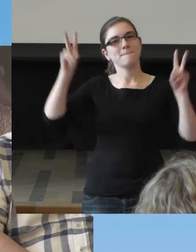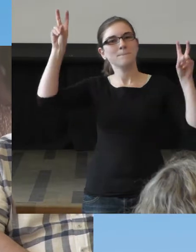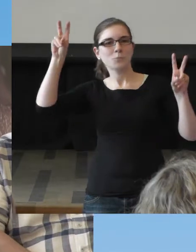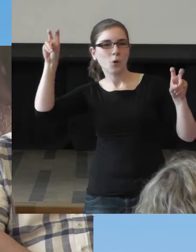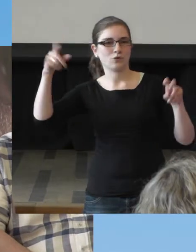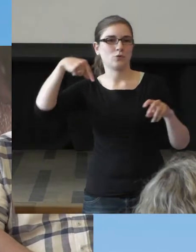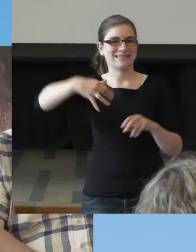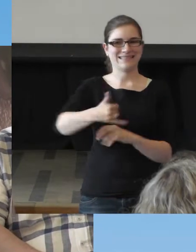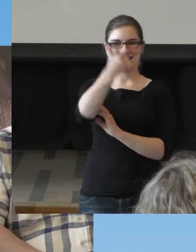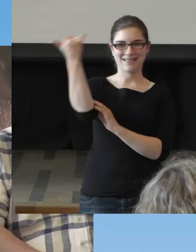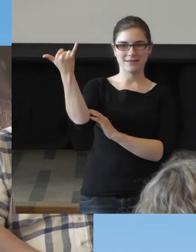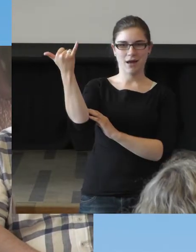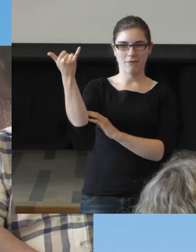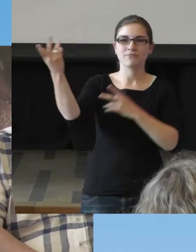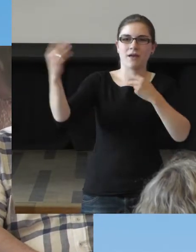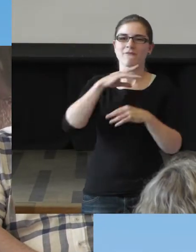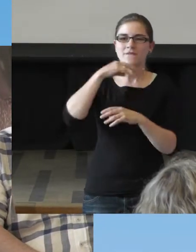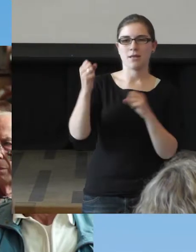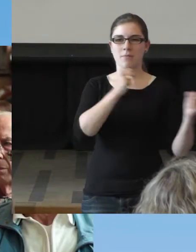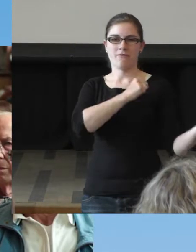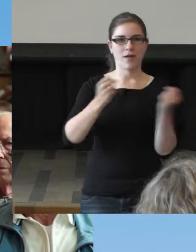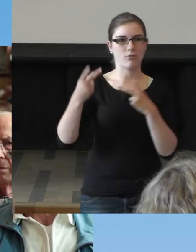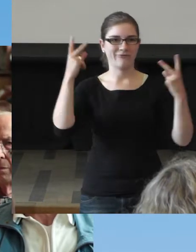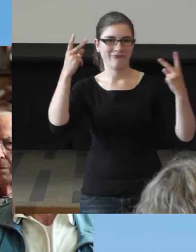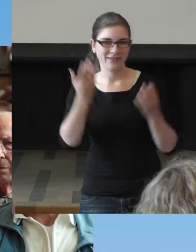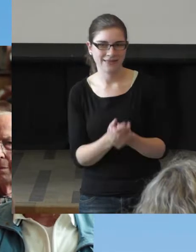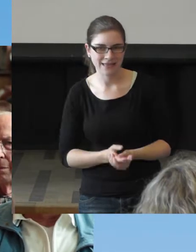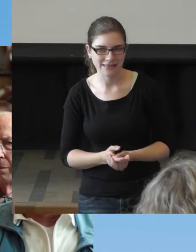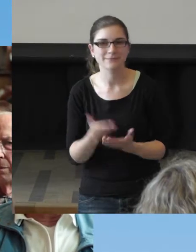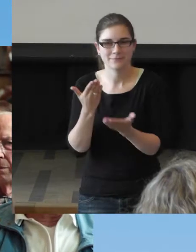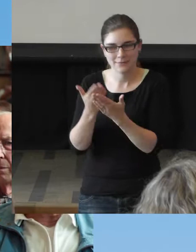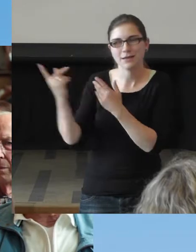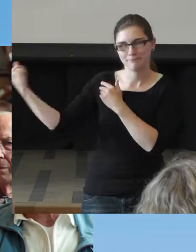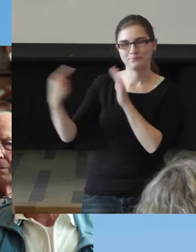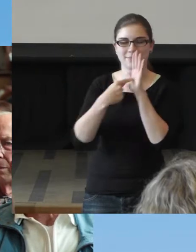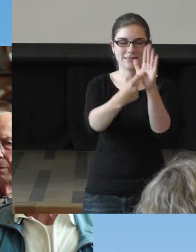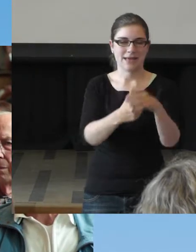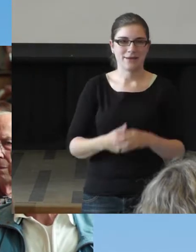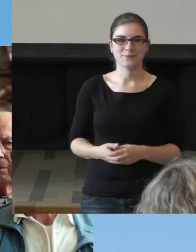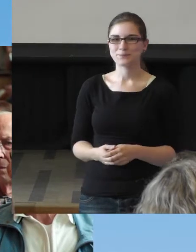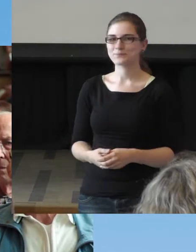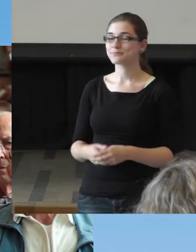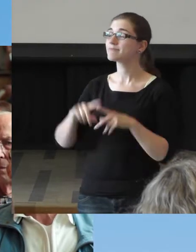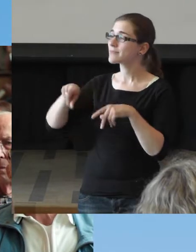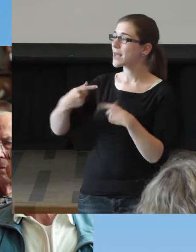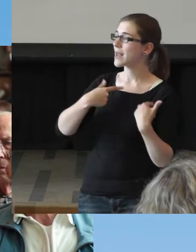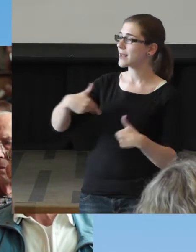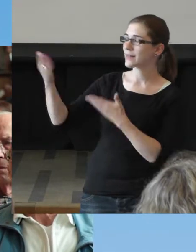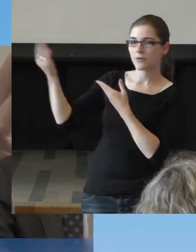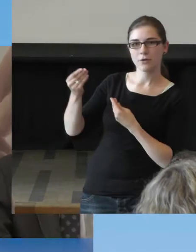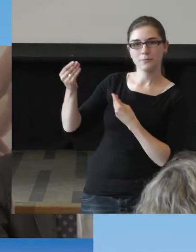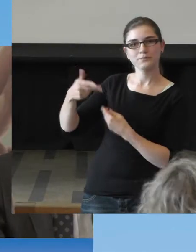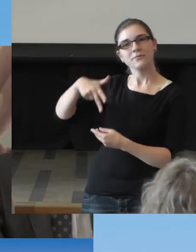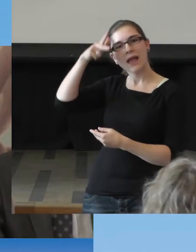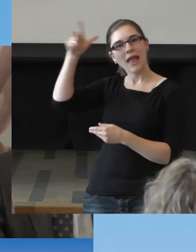haben, nämlich sich Regen bringt Segen. Dann begrüße ich recht herzlich Herrn Giebeler,